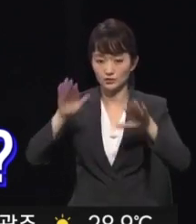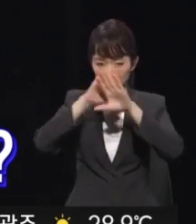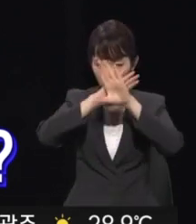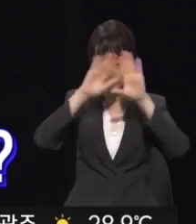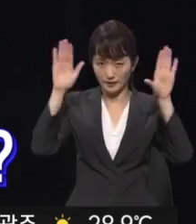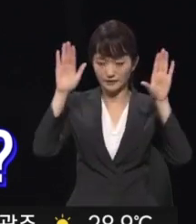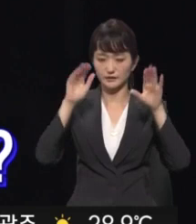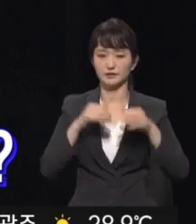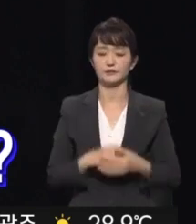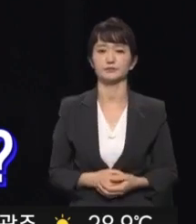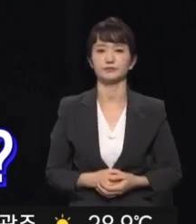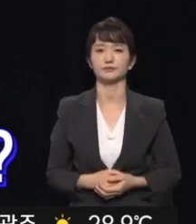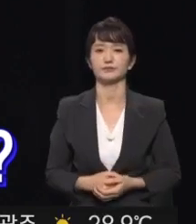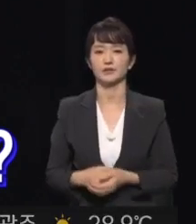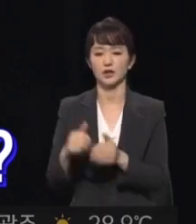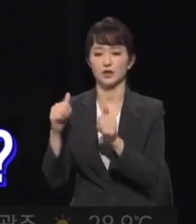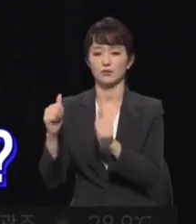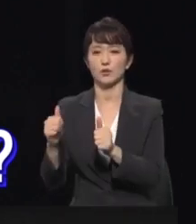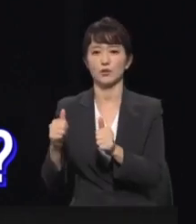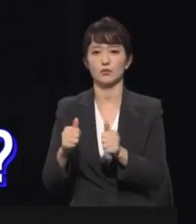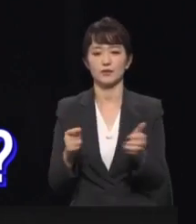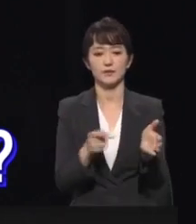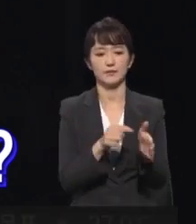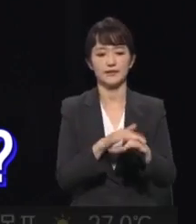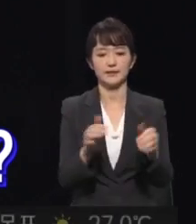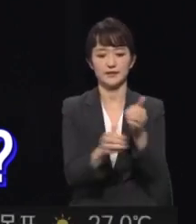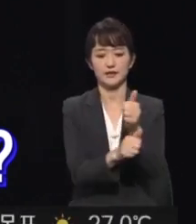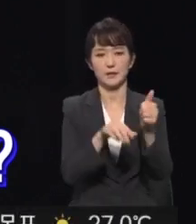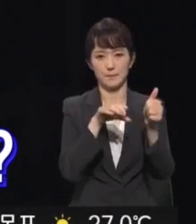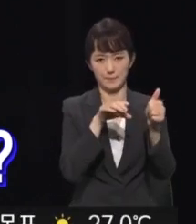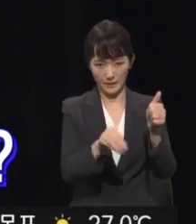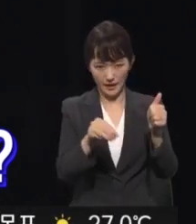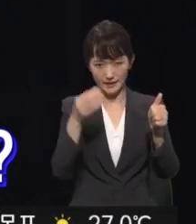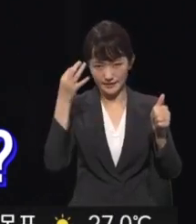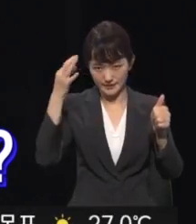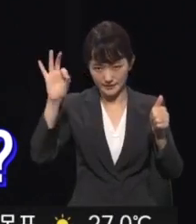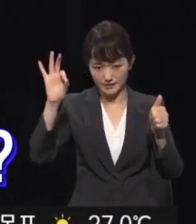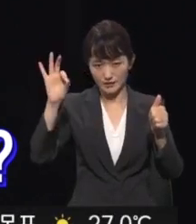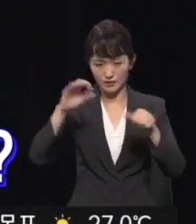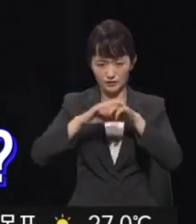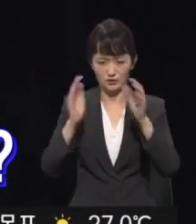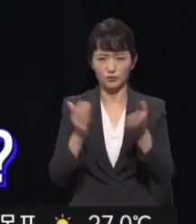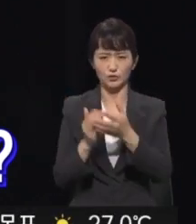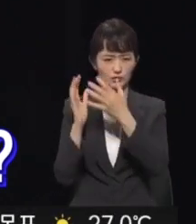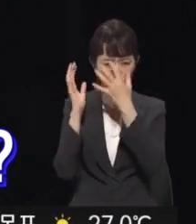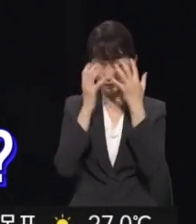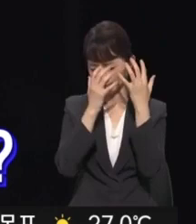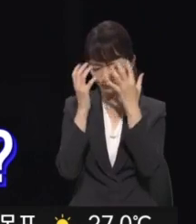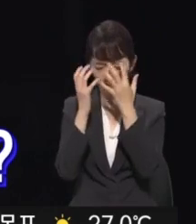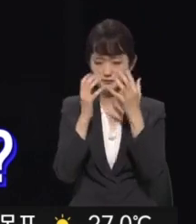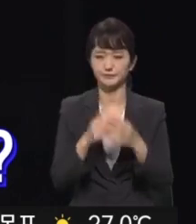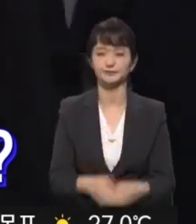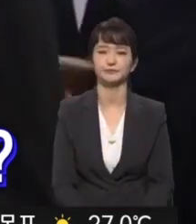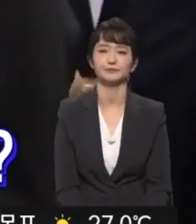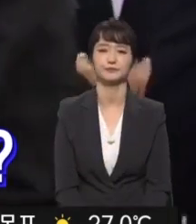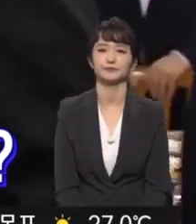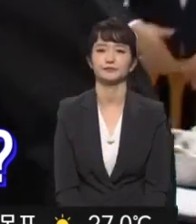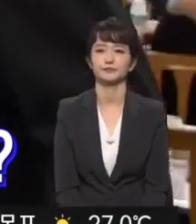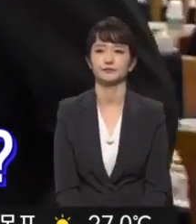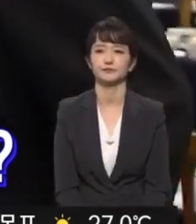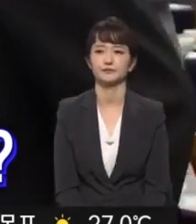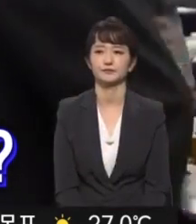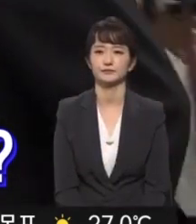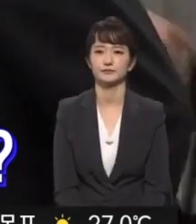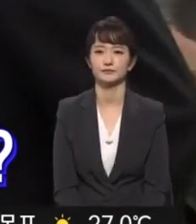가처분 신청 인용 결과가 나오면서 모든 게 다 혼란스러운 상황이 되버렸습니다 국민의 매기를 이제 좀 더 해보도록 하겠습니다 어떻게